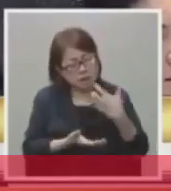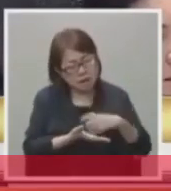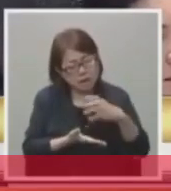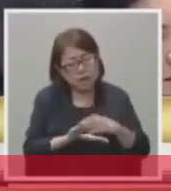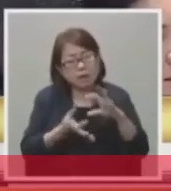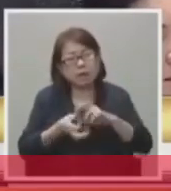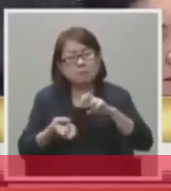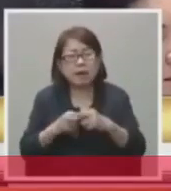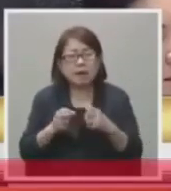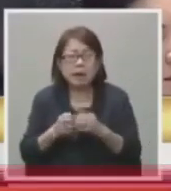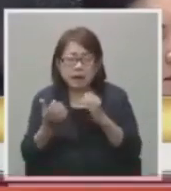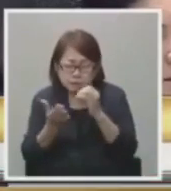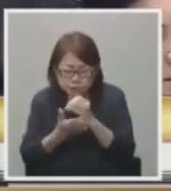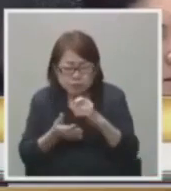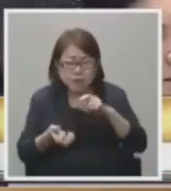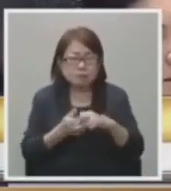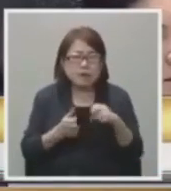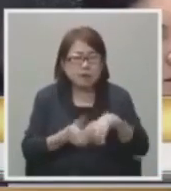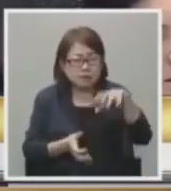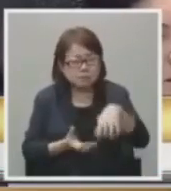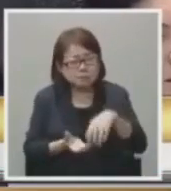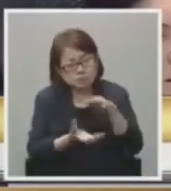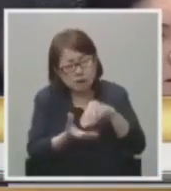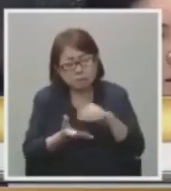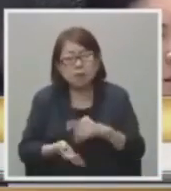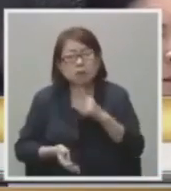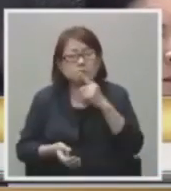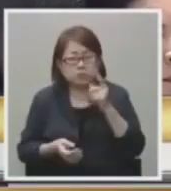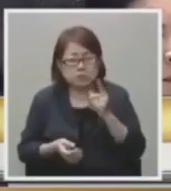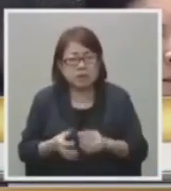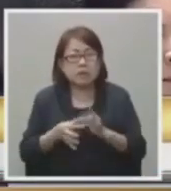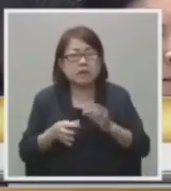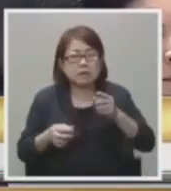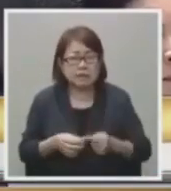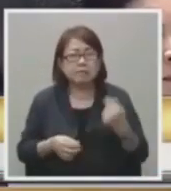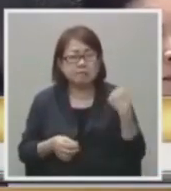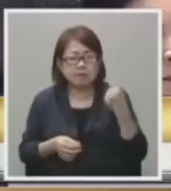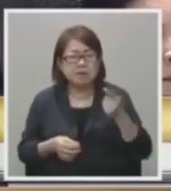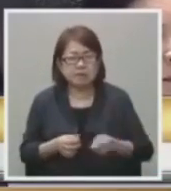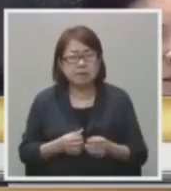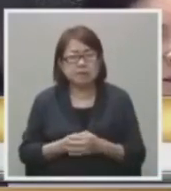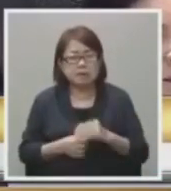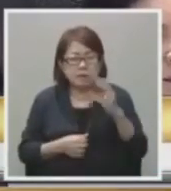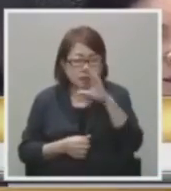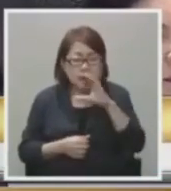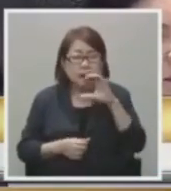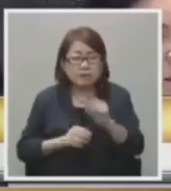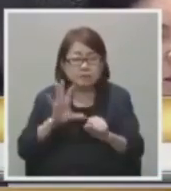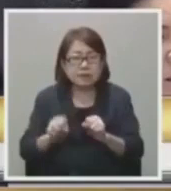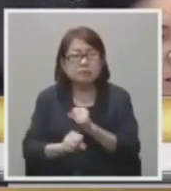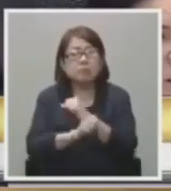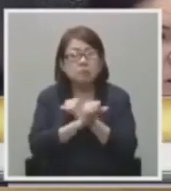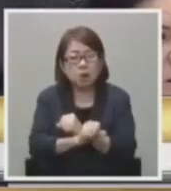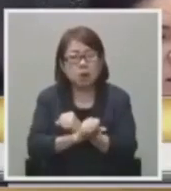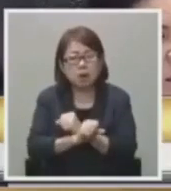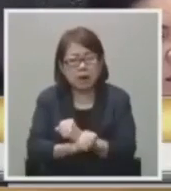ดเรื่องบ่อนมันเป็นเรื่องจริงมันเป็นเรื่องที่มีอยู่ปราบปรามป้องกัน